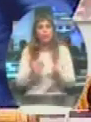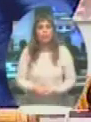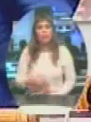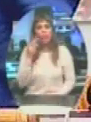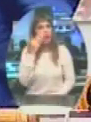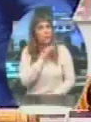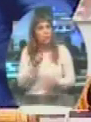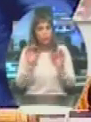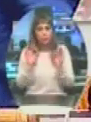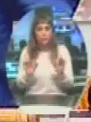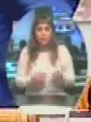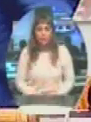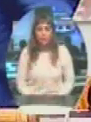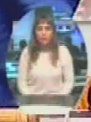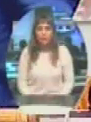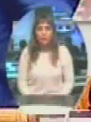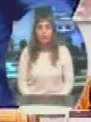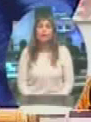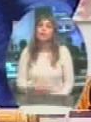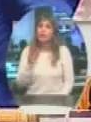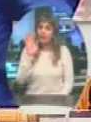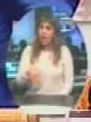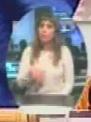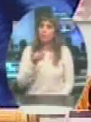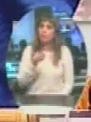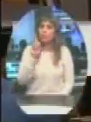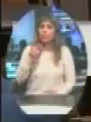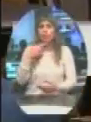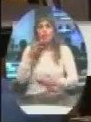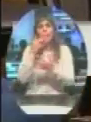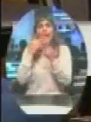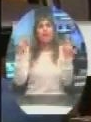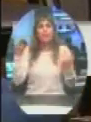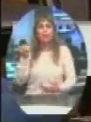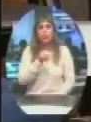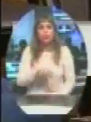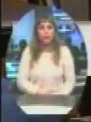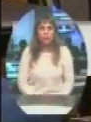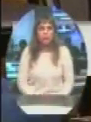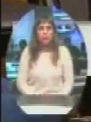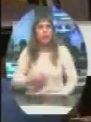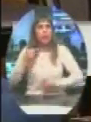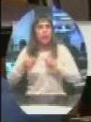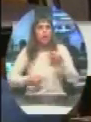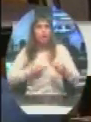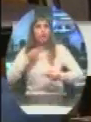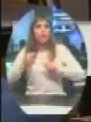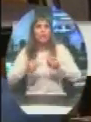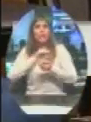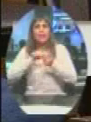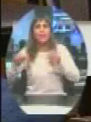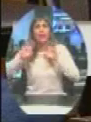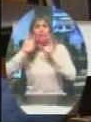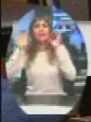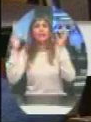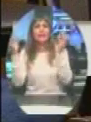עצמאי ומעיין החינוך התורני, גם שמה צריך לחדד את זה יותר. בכל שנה נמחקת כיתת לימוד